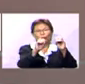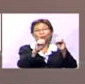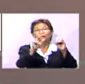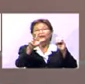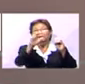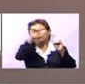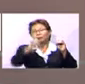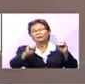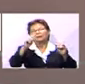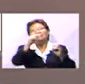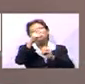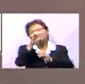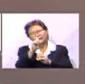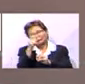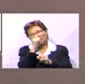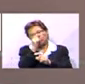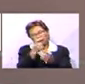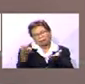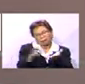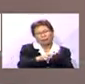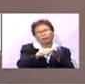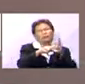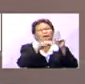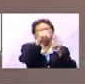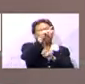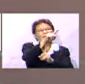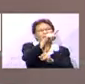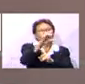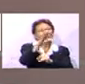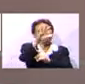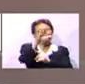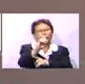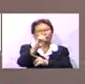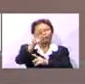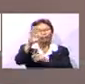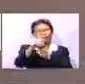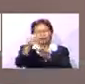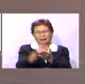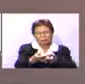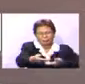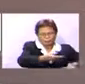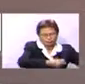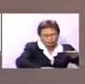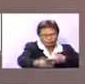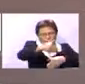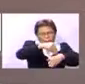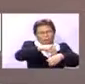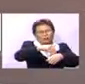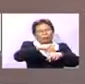0.03% kes penipuan dilaporkan daripada jumlah RM150.8 bilion ditransaksi